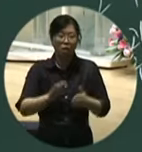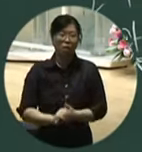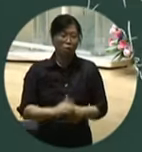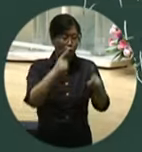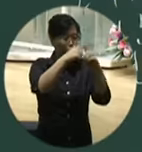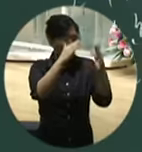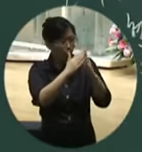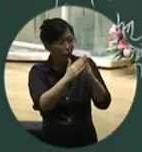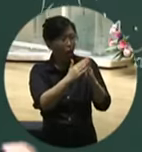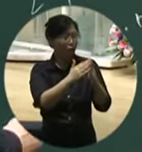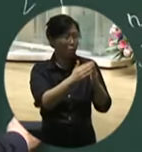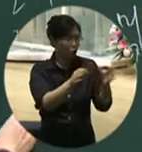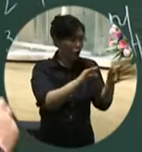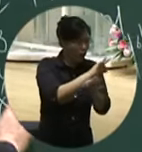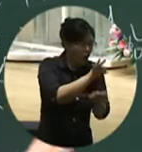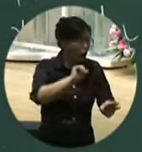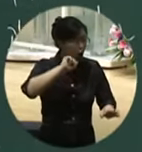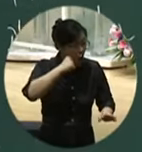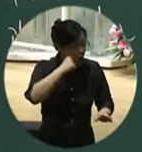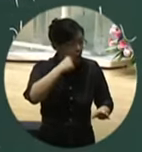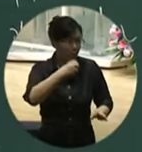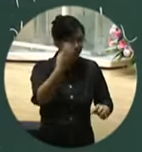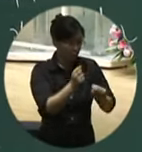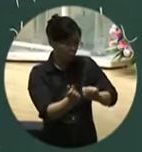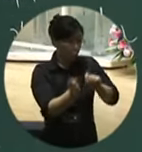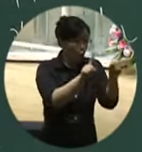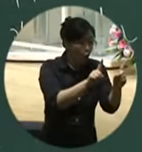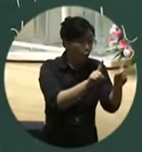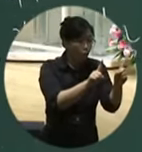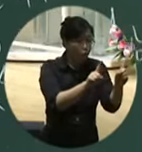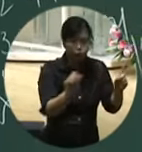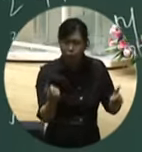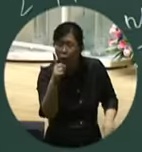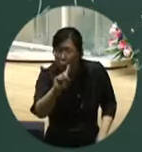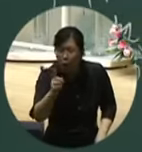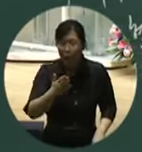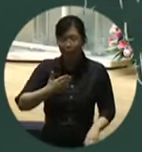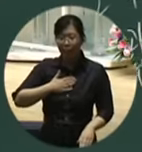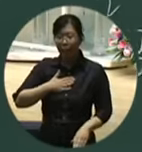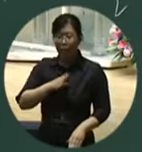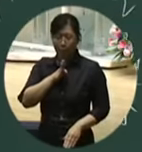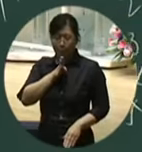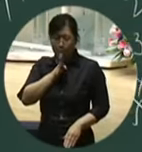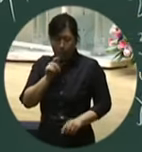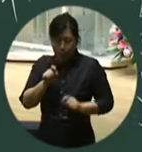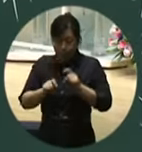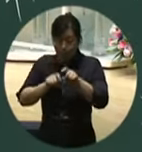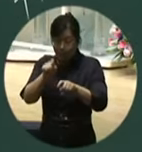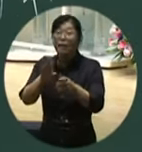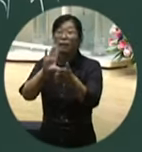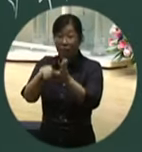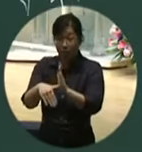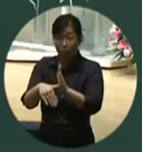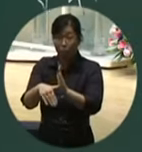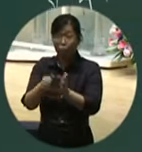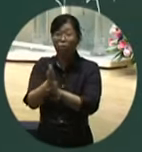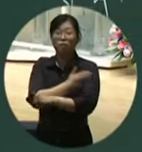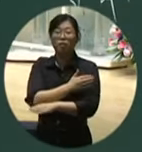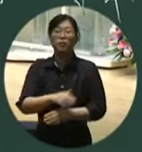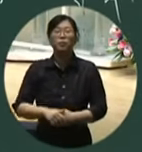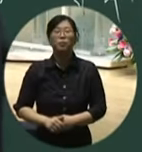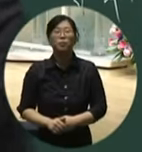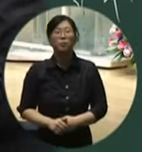make sense. Why must the church worry about finances? God opened the door of finances for us. 라합의 시간표를 보세요. Look at the time schedule. 그냥 시간표가 아닙니다. It was